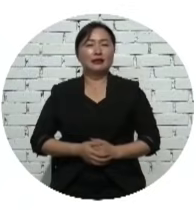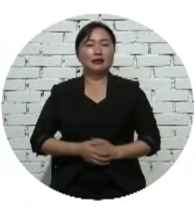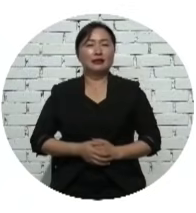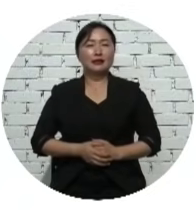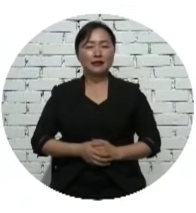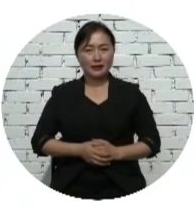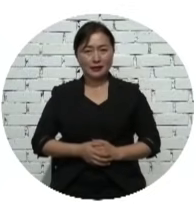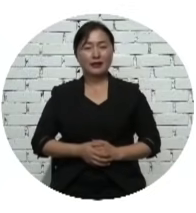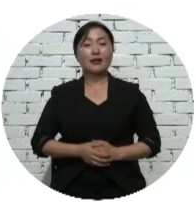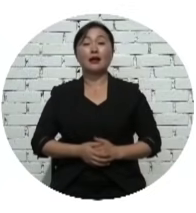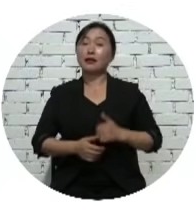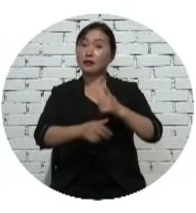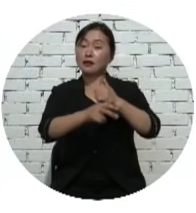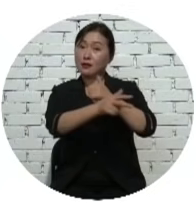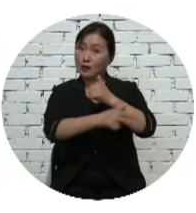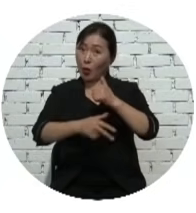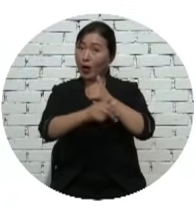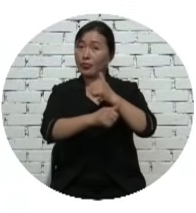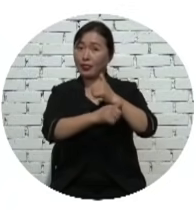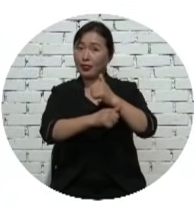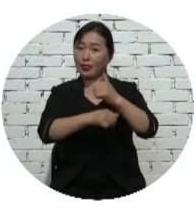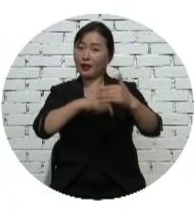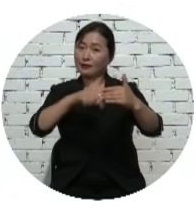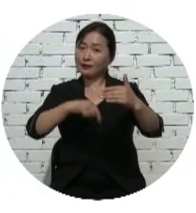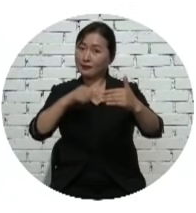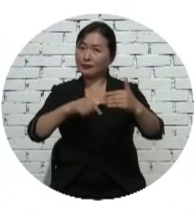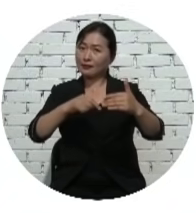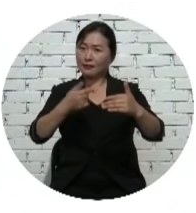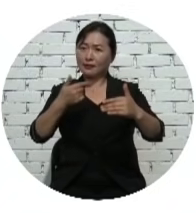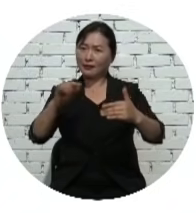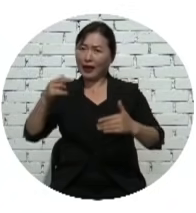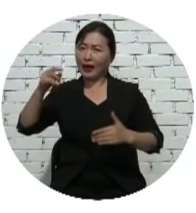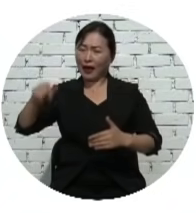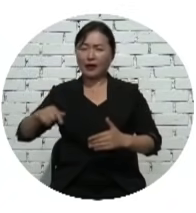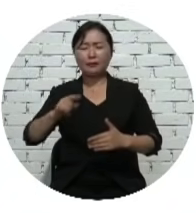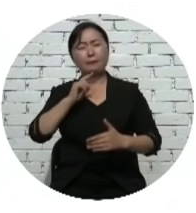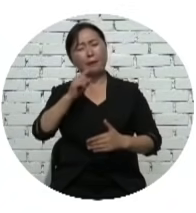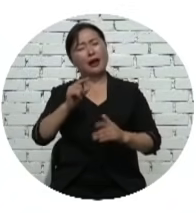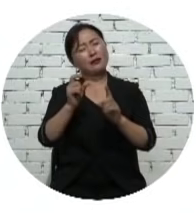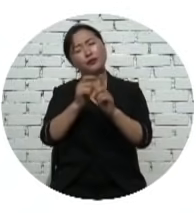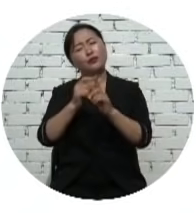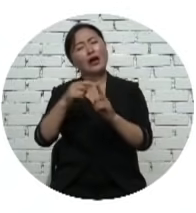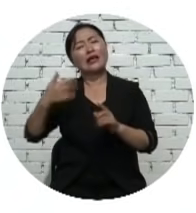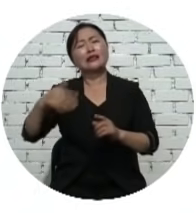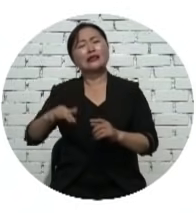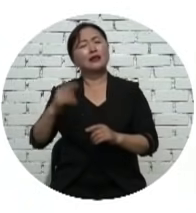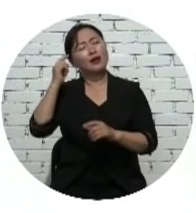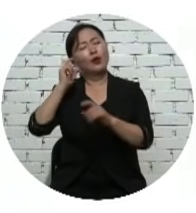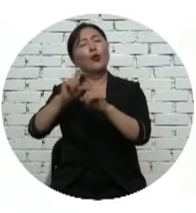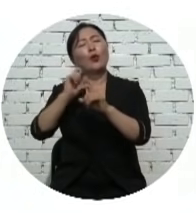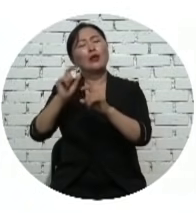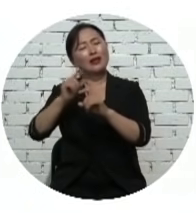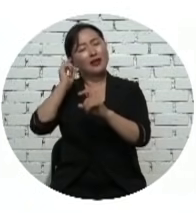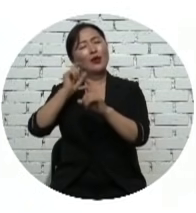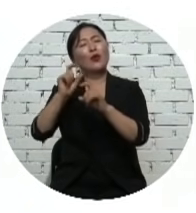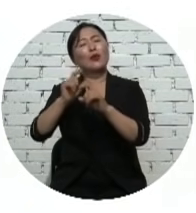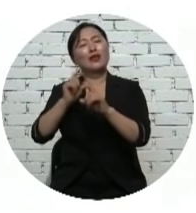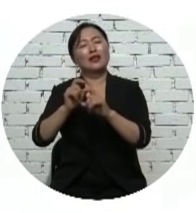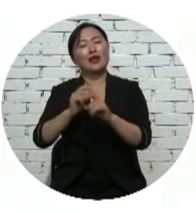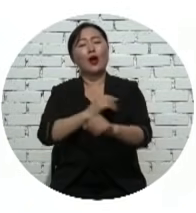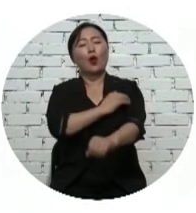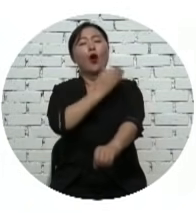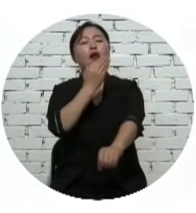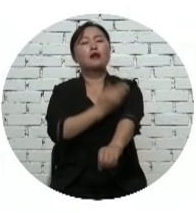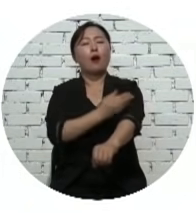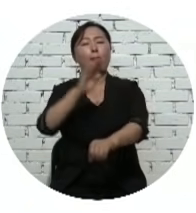내치를 의원 내각제라고 하면 또 그게 너무 규정이 되니까 우리나라면 고민을 해야 되겠죠. 좀 분산을 시킬